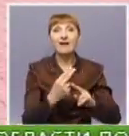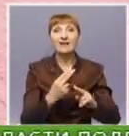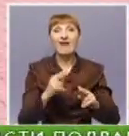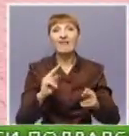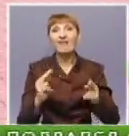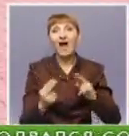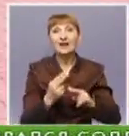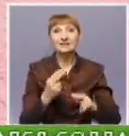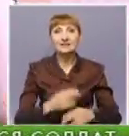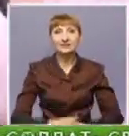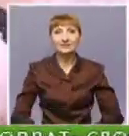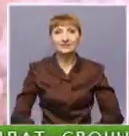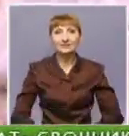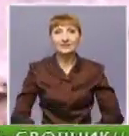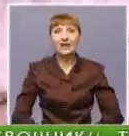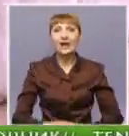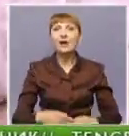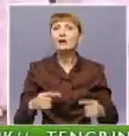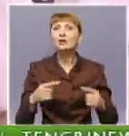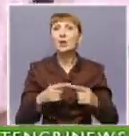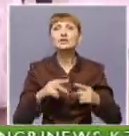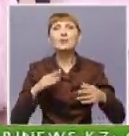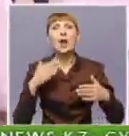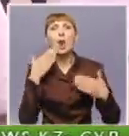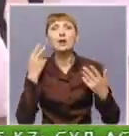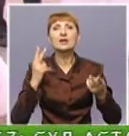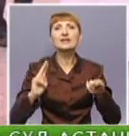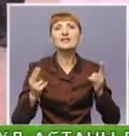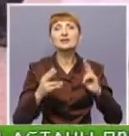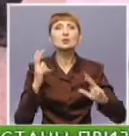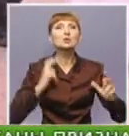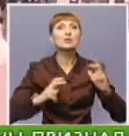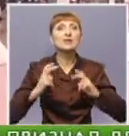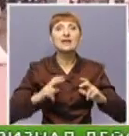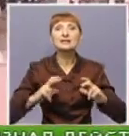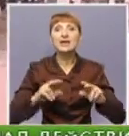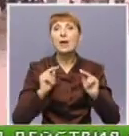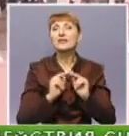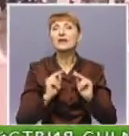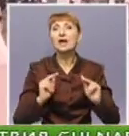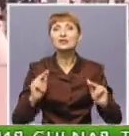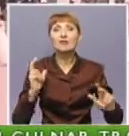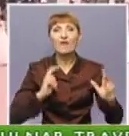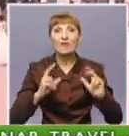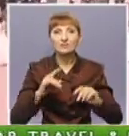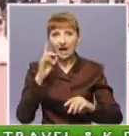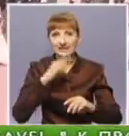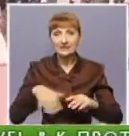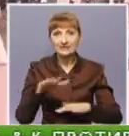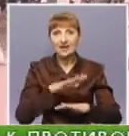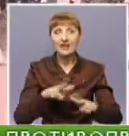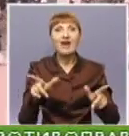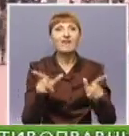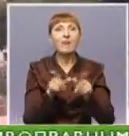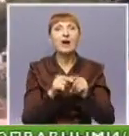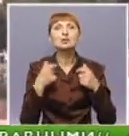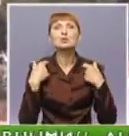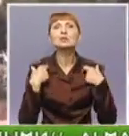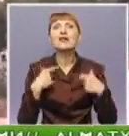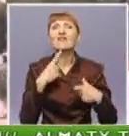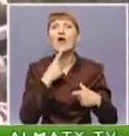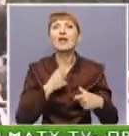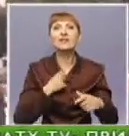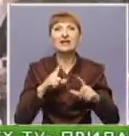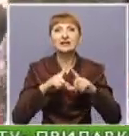вальс Штрауса. Отточенными и легкими движениями студентки главного педагогического вуза республики в паре с курсантами военного